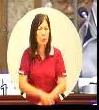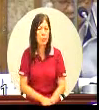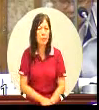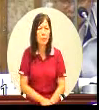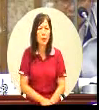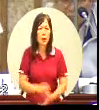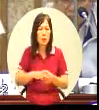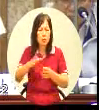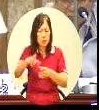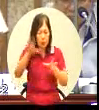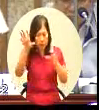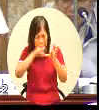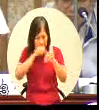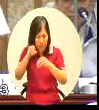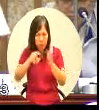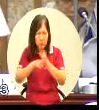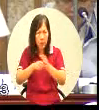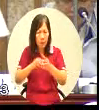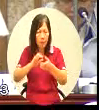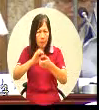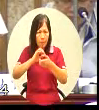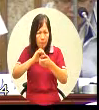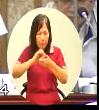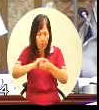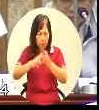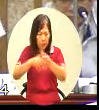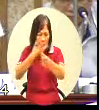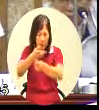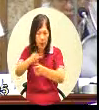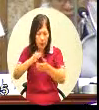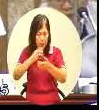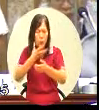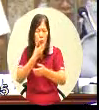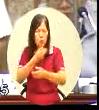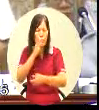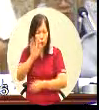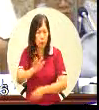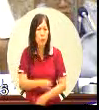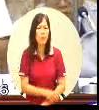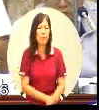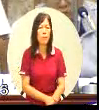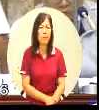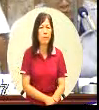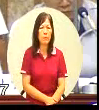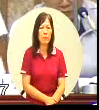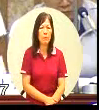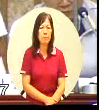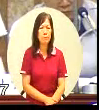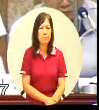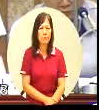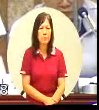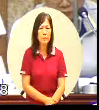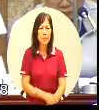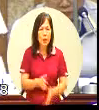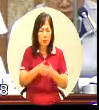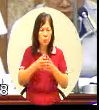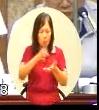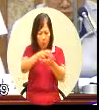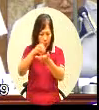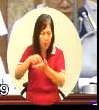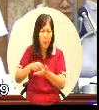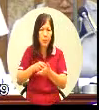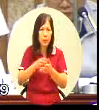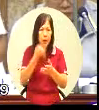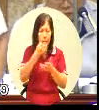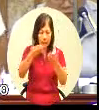这样的一个资源能够确实的让旗津居民来享用。所以需要这些证件